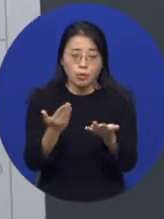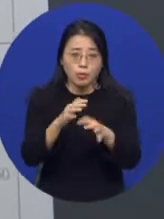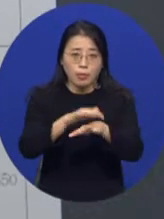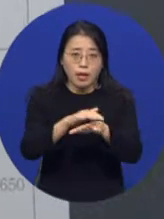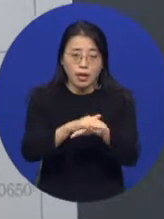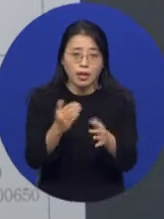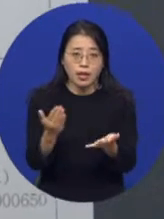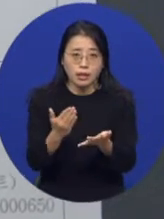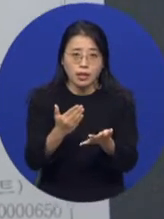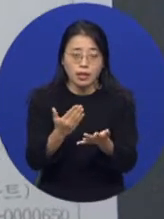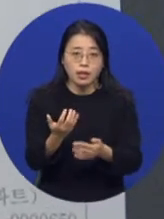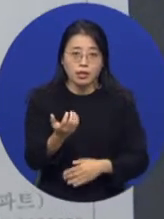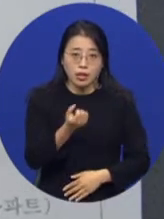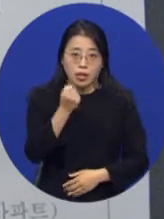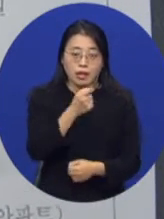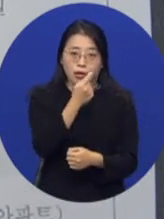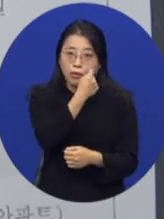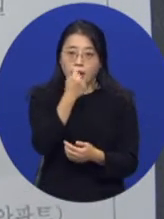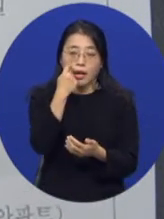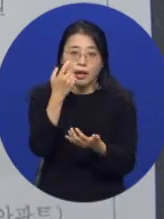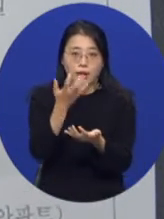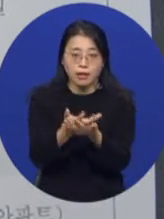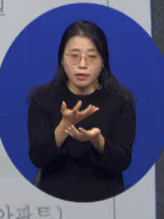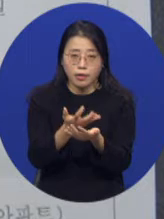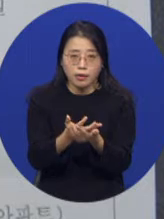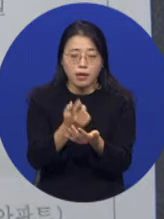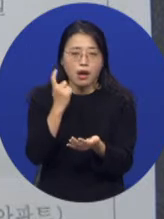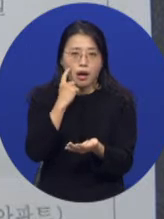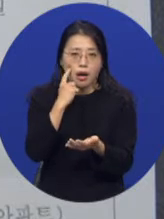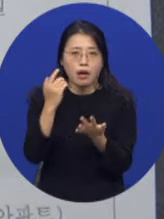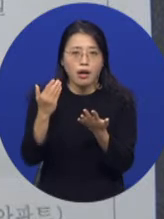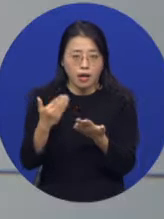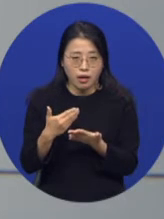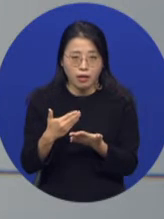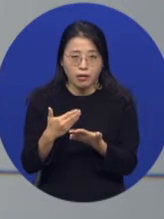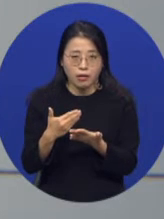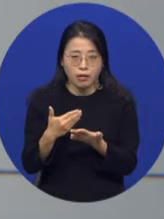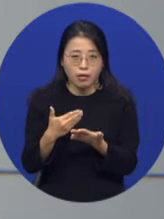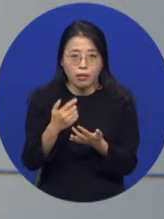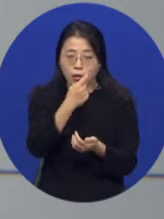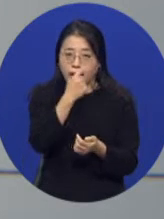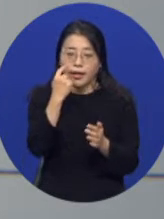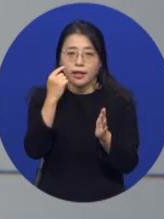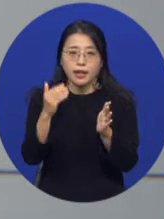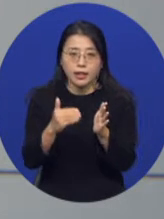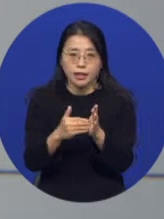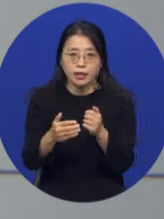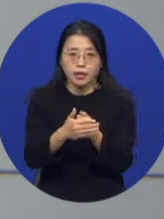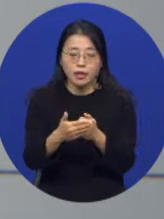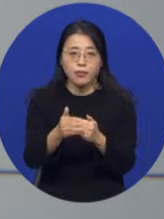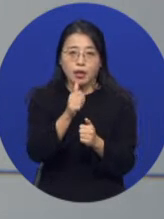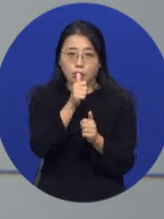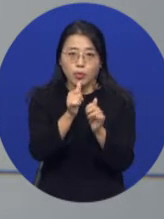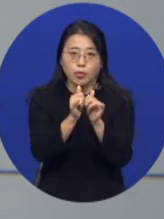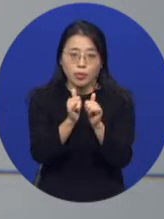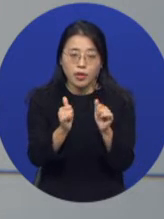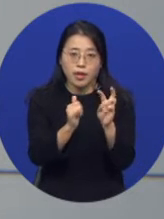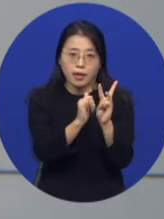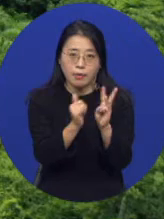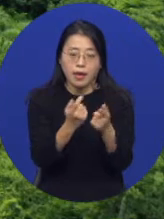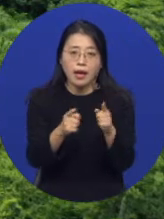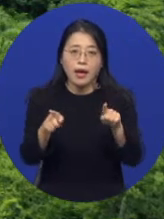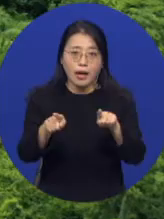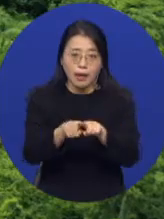발급받은 것으로 보고 강 시장과 동료 변호사 3명을 농지법 위반 혐의로 기소해야 한다며 검찰에